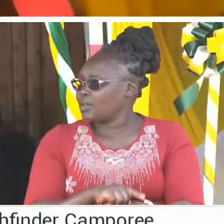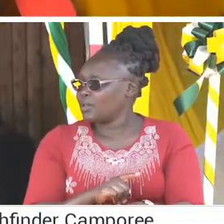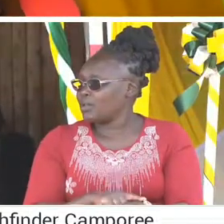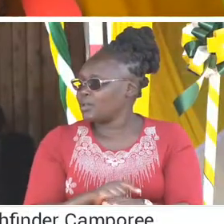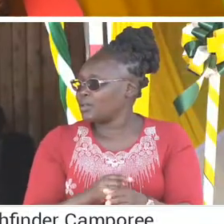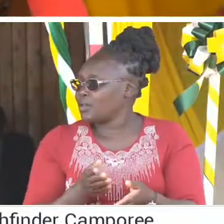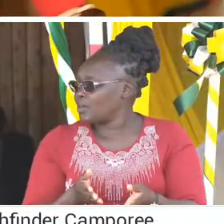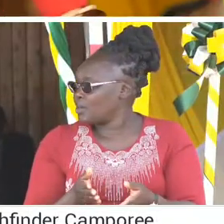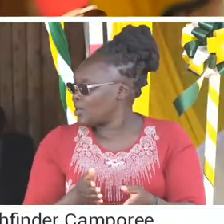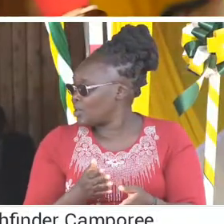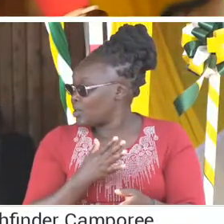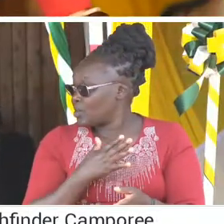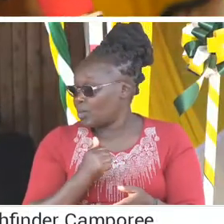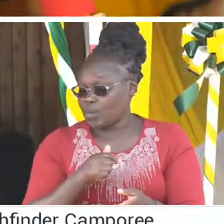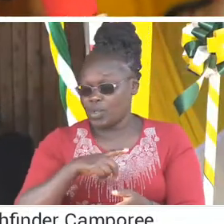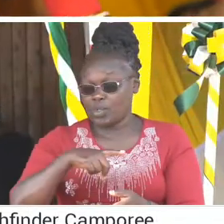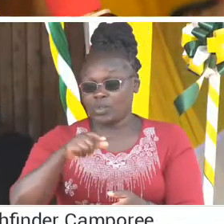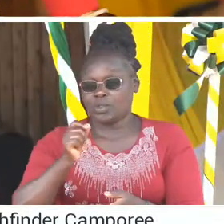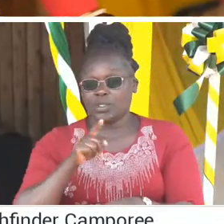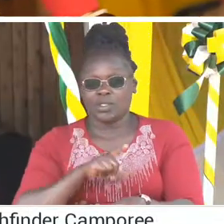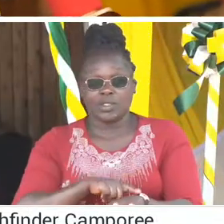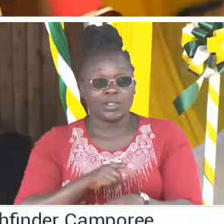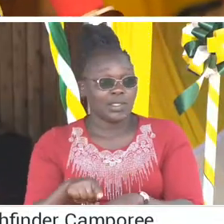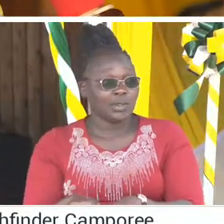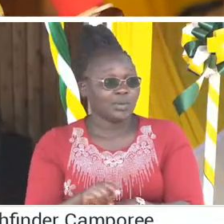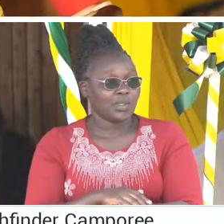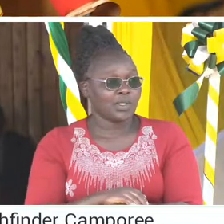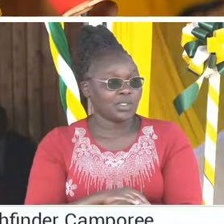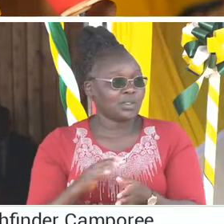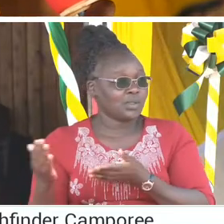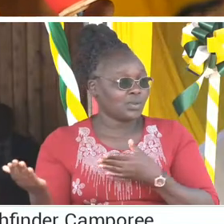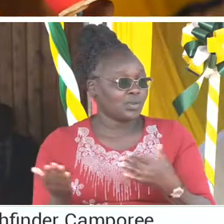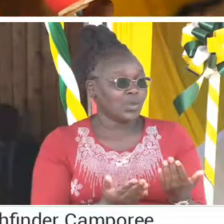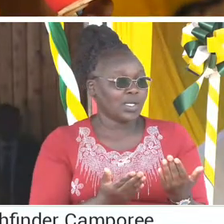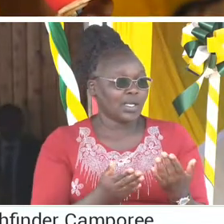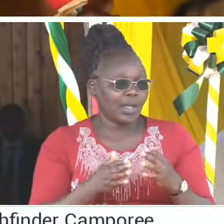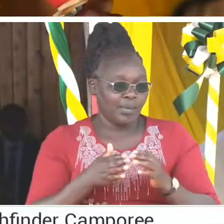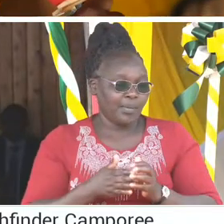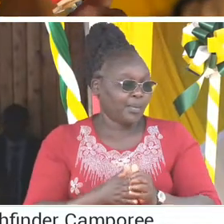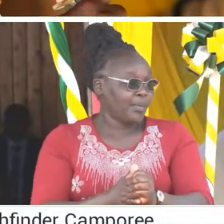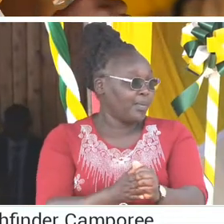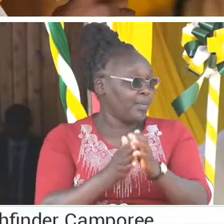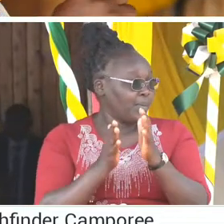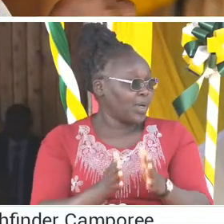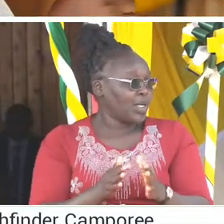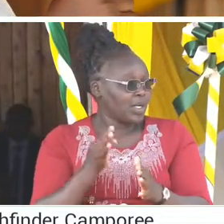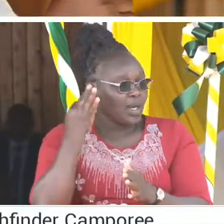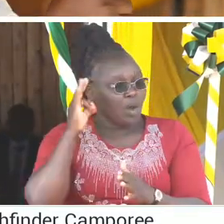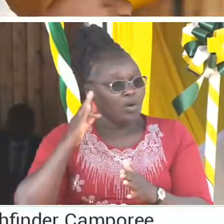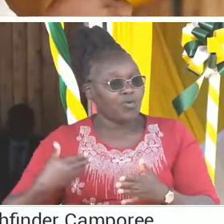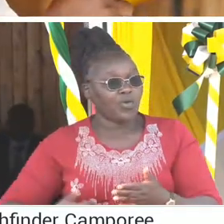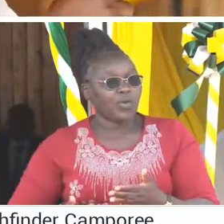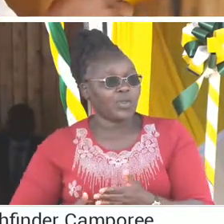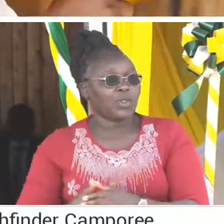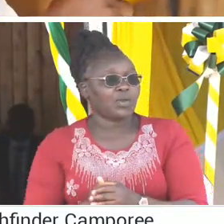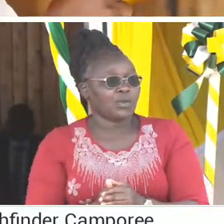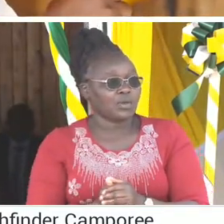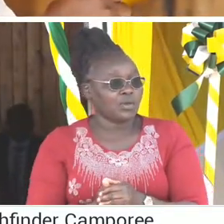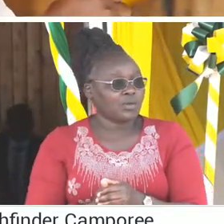ningependa kuchukua nafasi hii kuweza kumwalika kiongozi wa vijana katika West Rift Valley